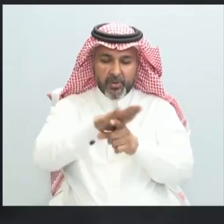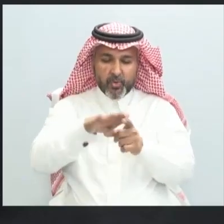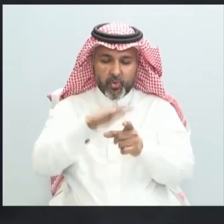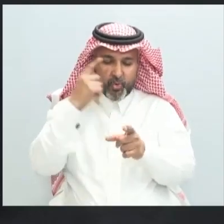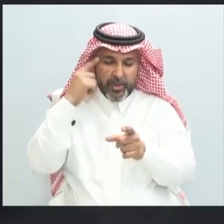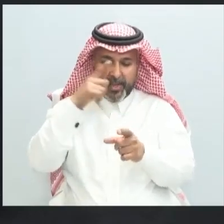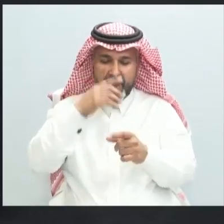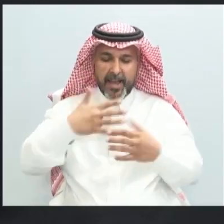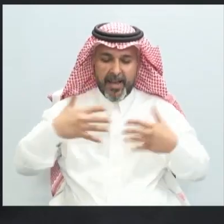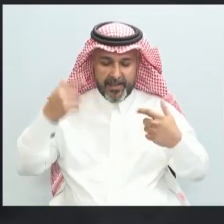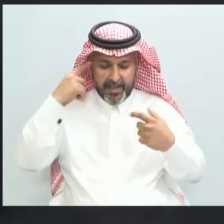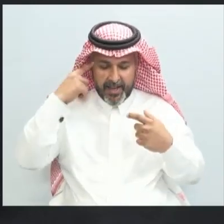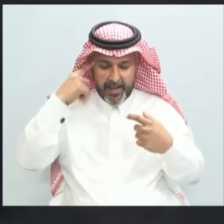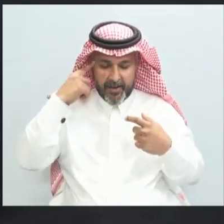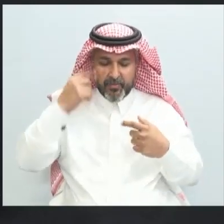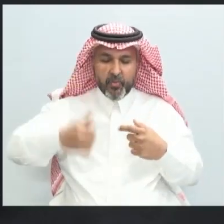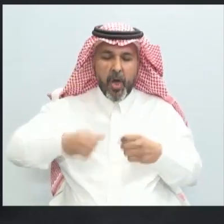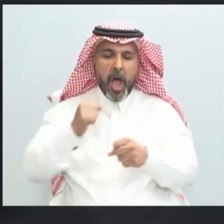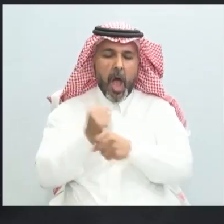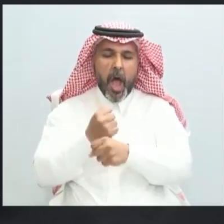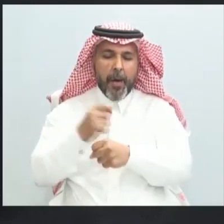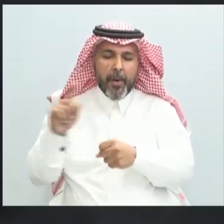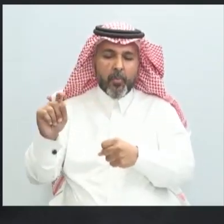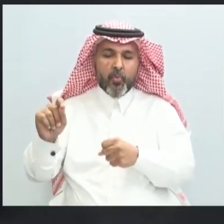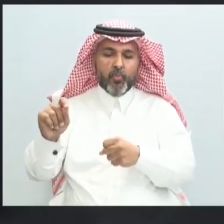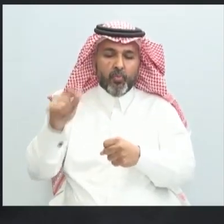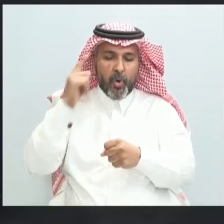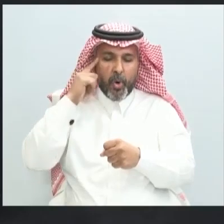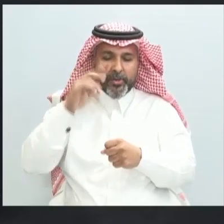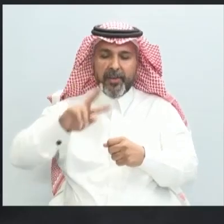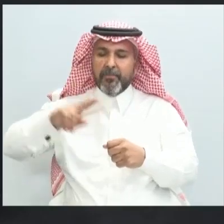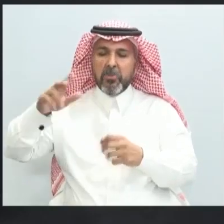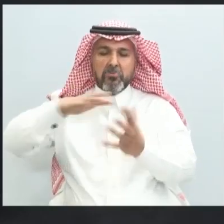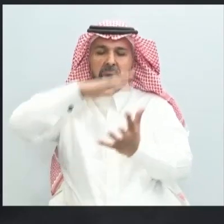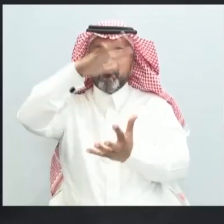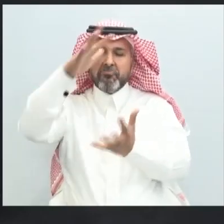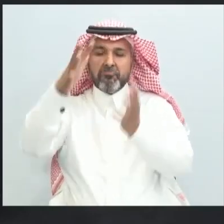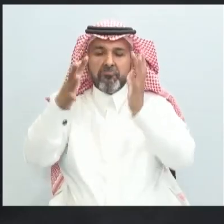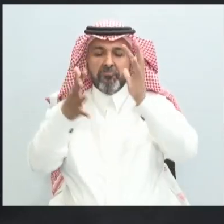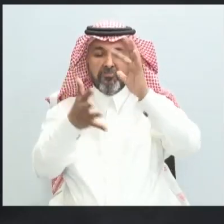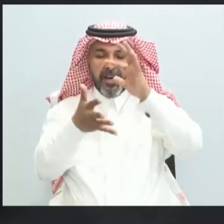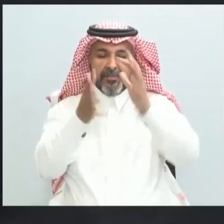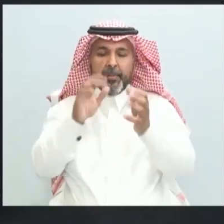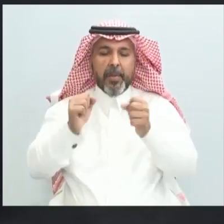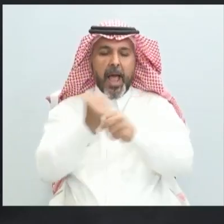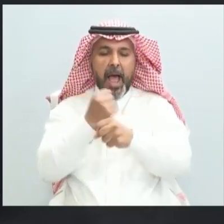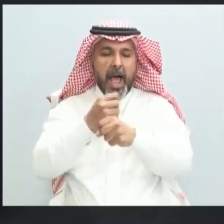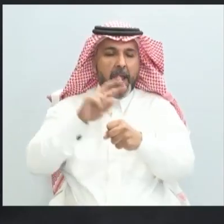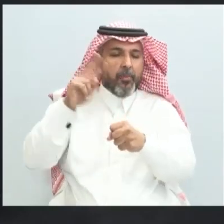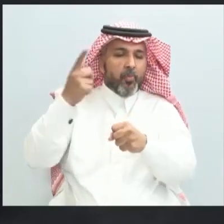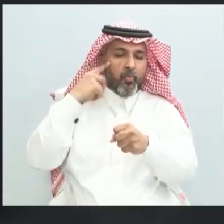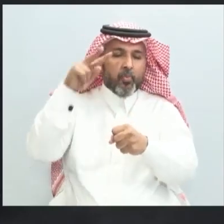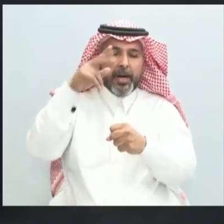ابناء الوطن ومنجزاتهم في اي مكان في العالم هذا النوع الثالث من واجبات المواطن